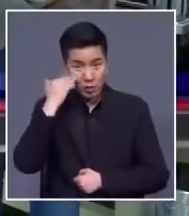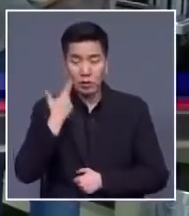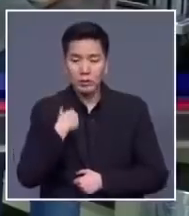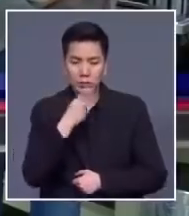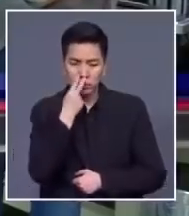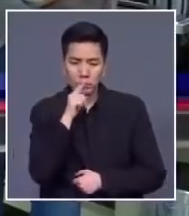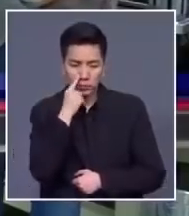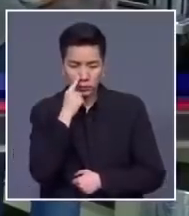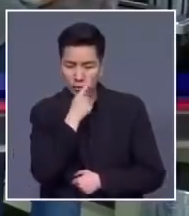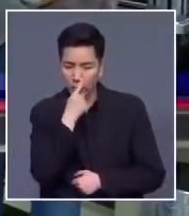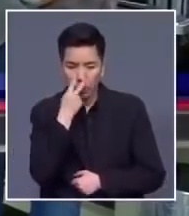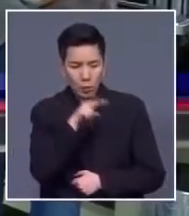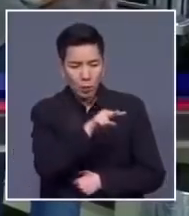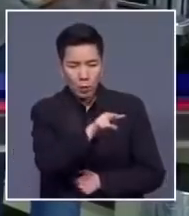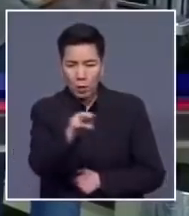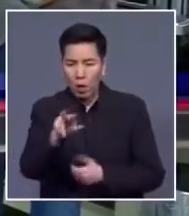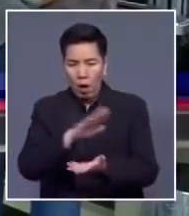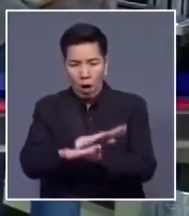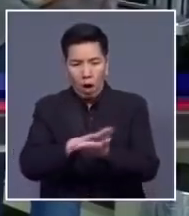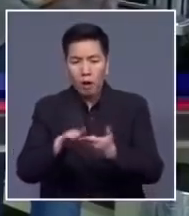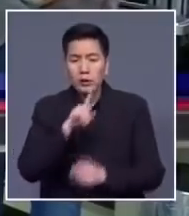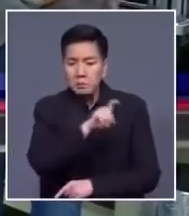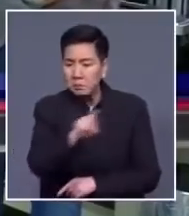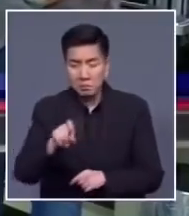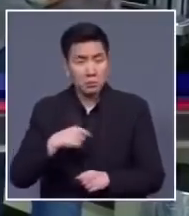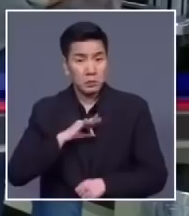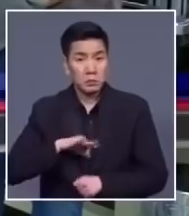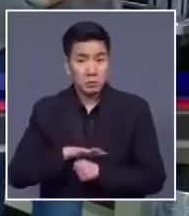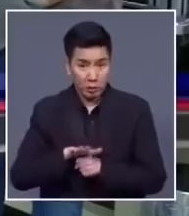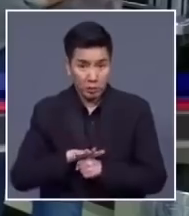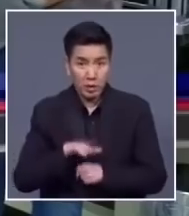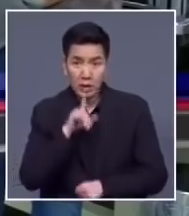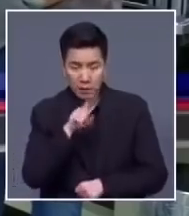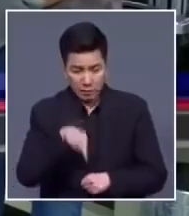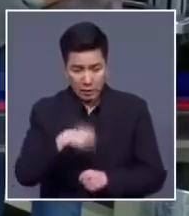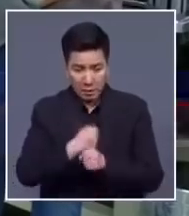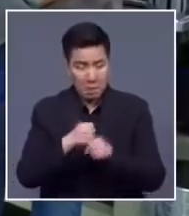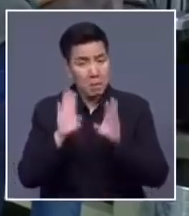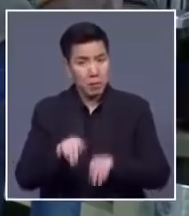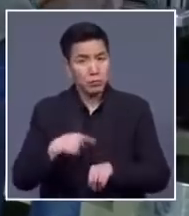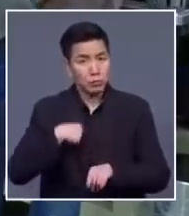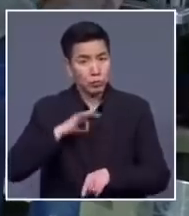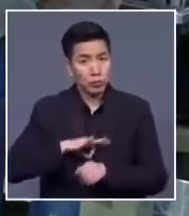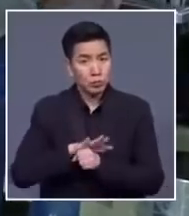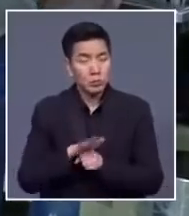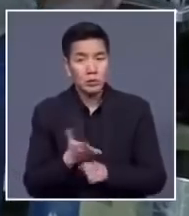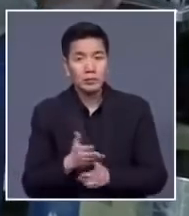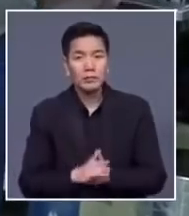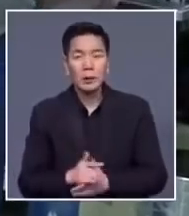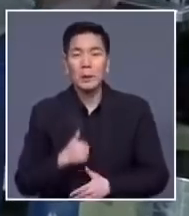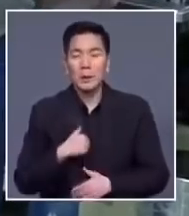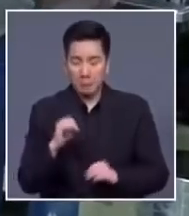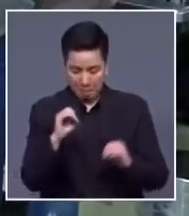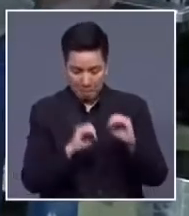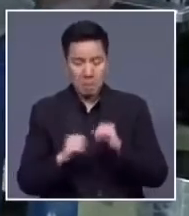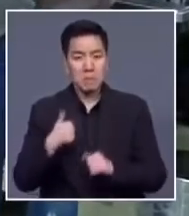มดูด้วยสายตาเนี่ยที่นี่สะอาดสะอ้านมากแต่ว่าเขาพอใจหรือเปล่าต้องถามเขาเองนะครับเป็นยังไงบ้างสำหรับที่ทำงานแบบนี้ พอใจดี